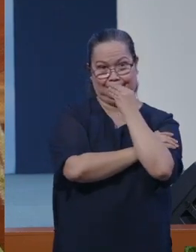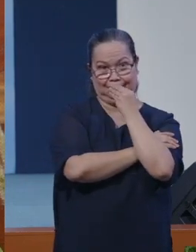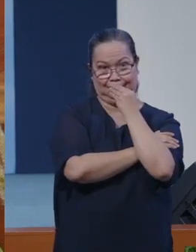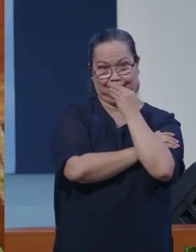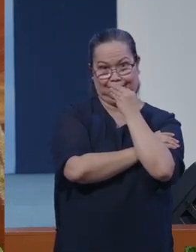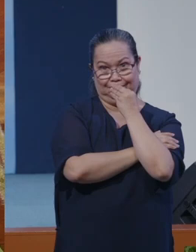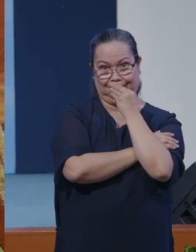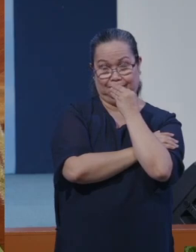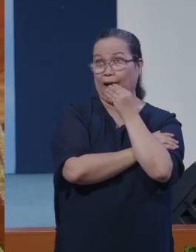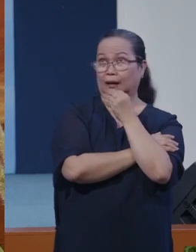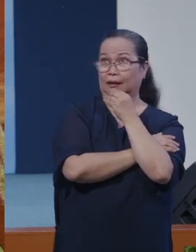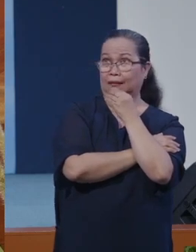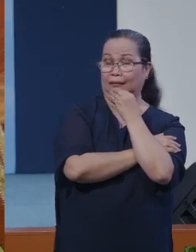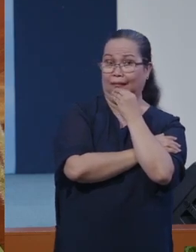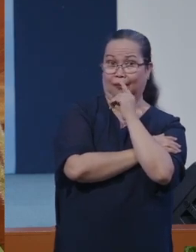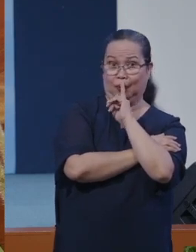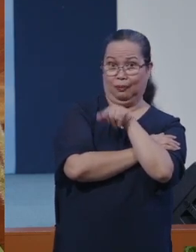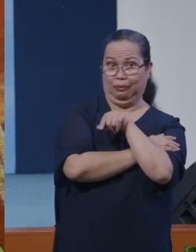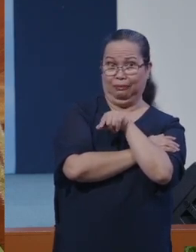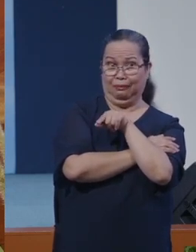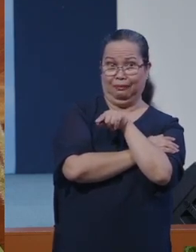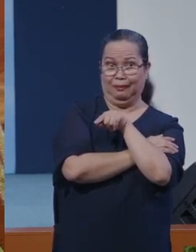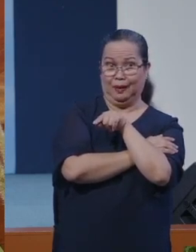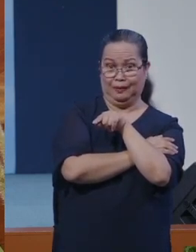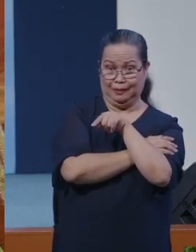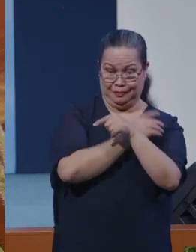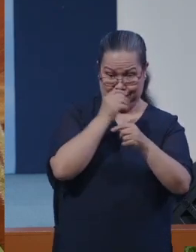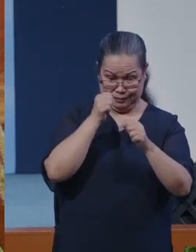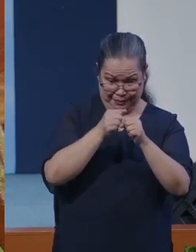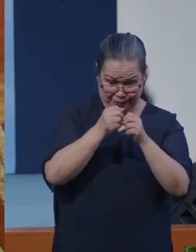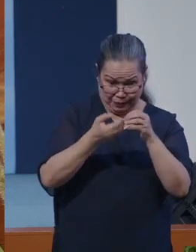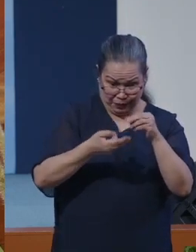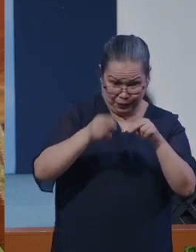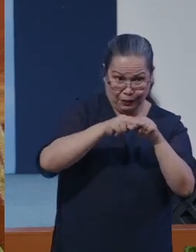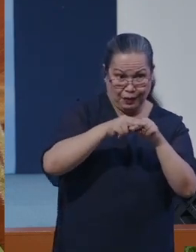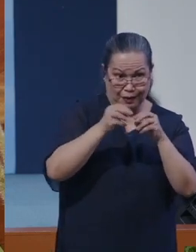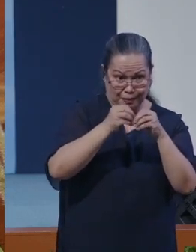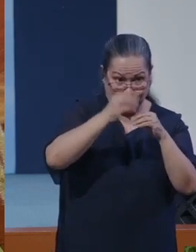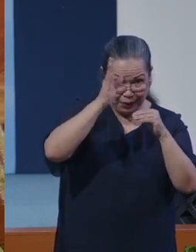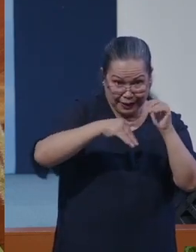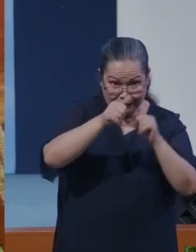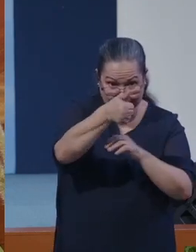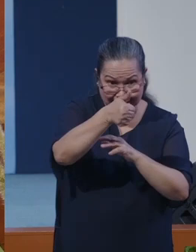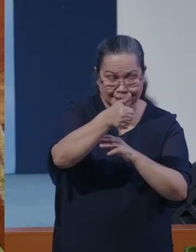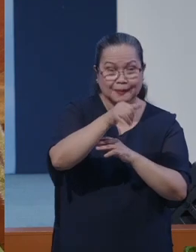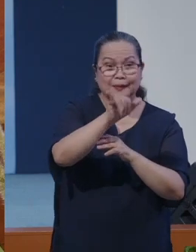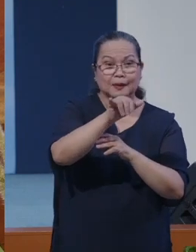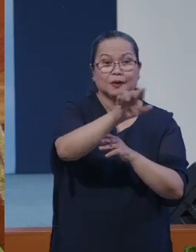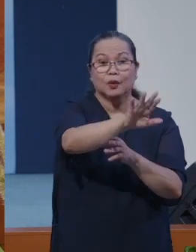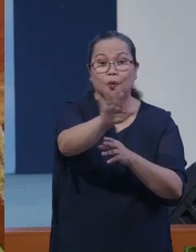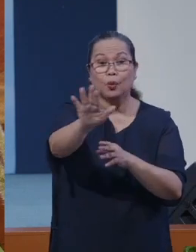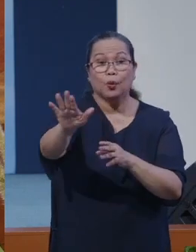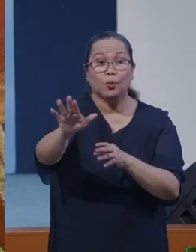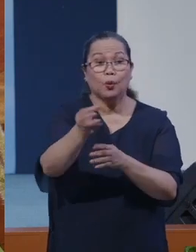Ha? So ibig mong sabihin, mas malaki pa doon? Yung pag-aari mo ba, sino